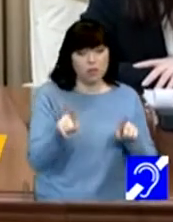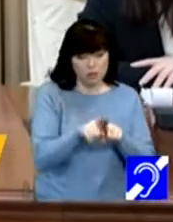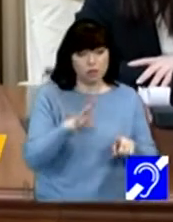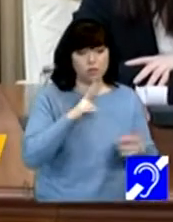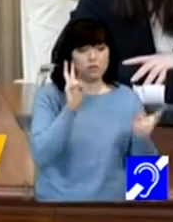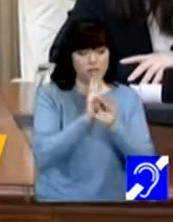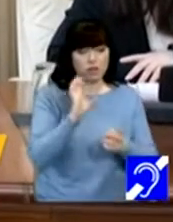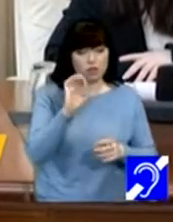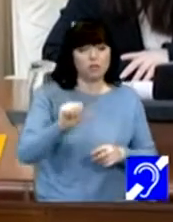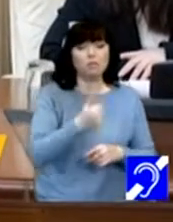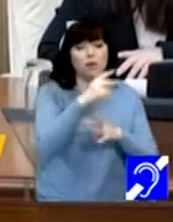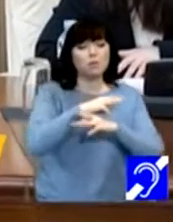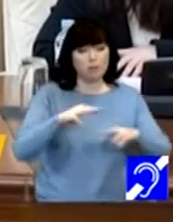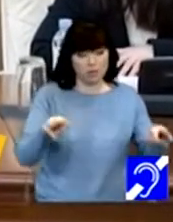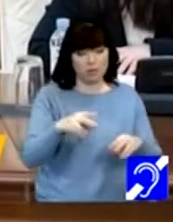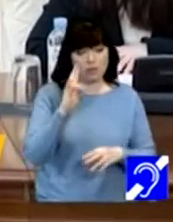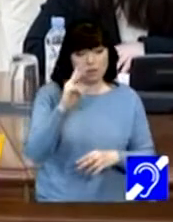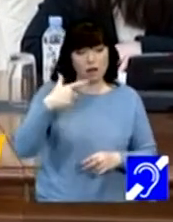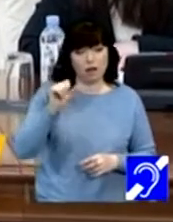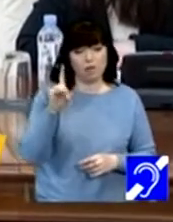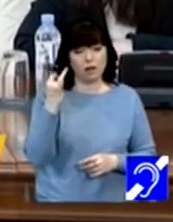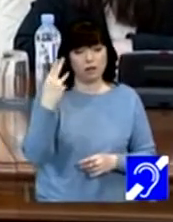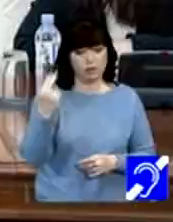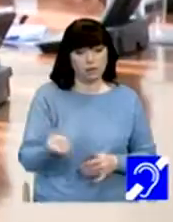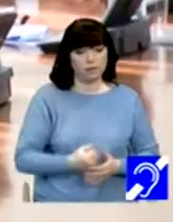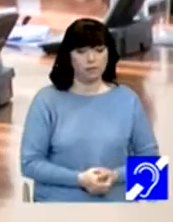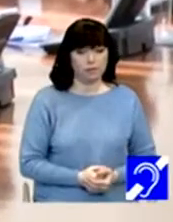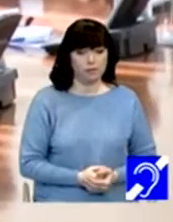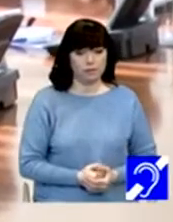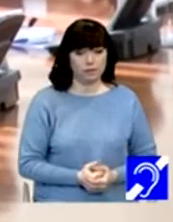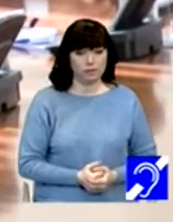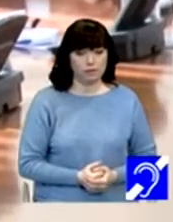o întrevedere și cu premierul Natalia Gavrilița.